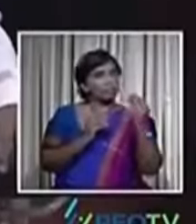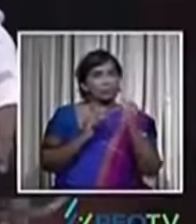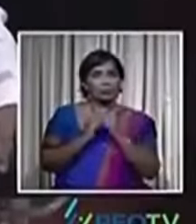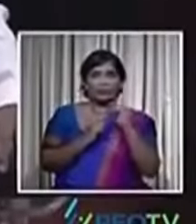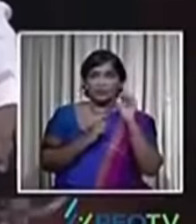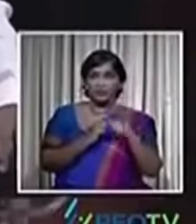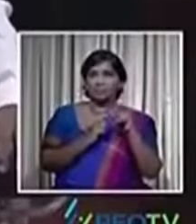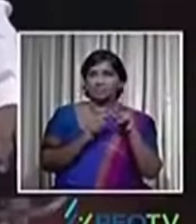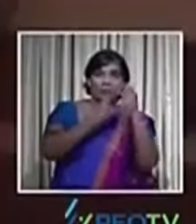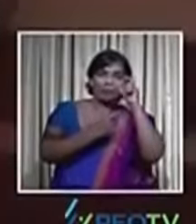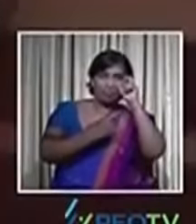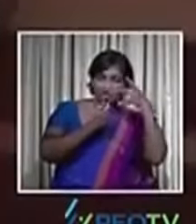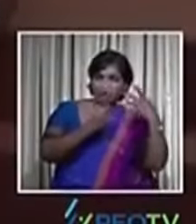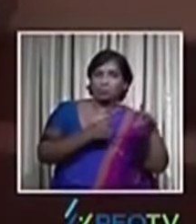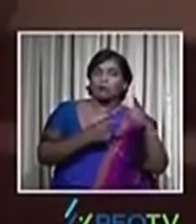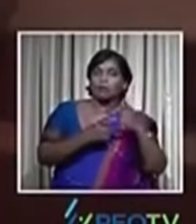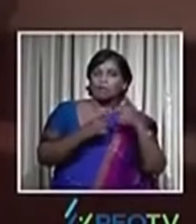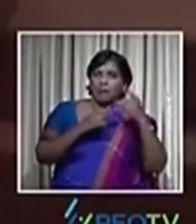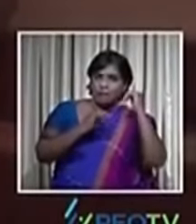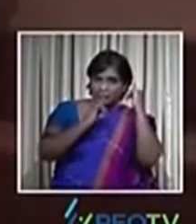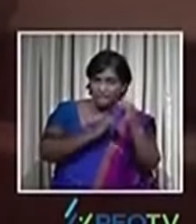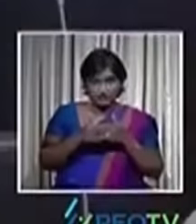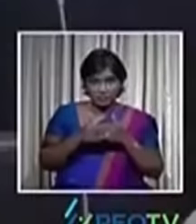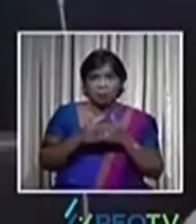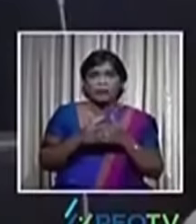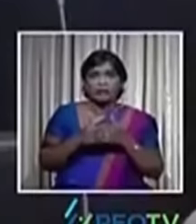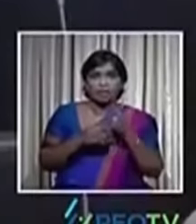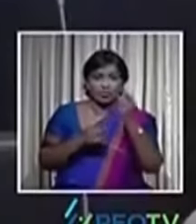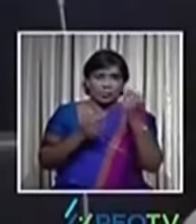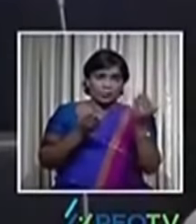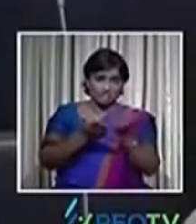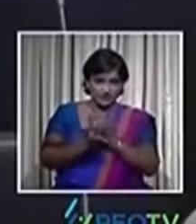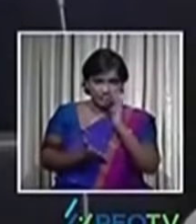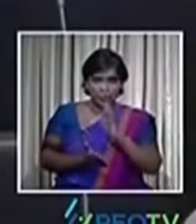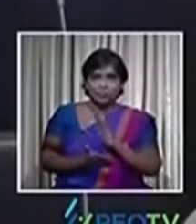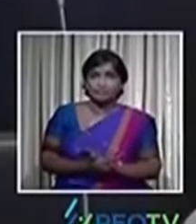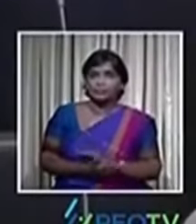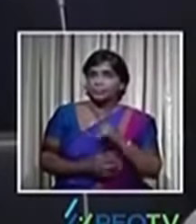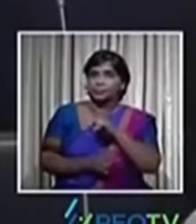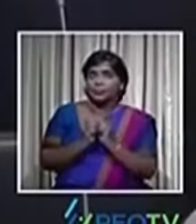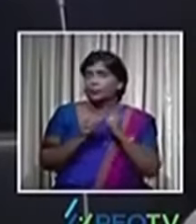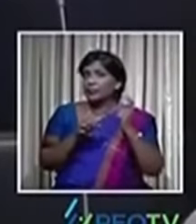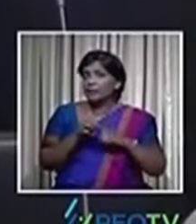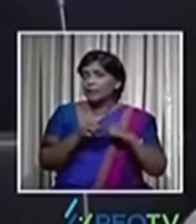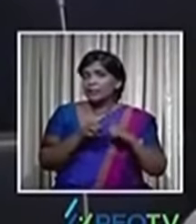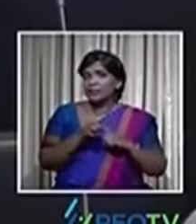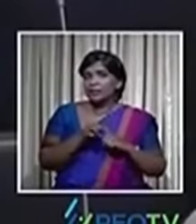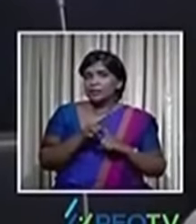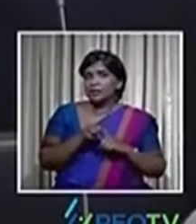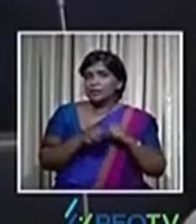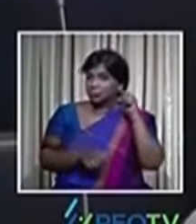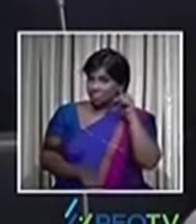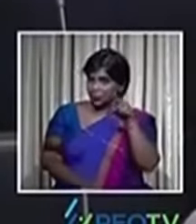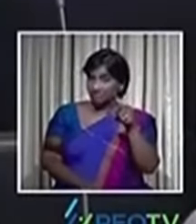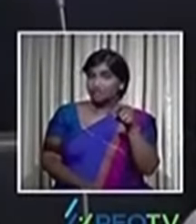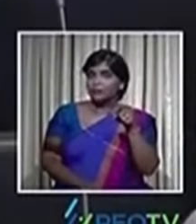இதேவேளை கிண்ணியாவில் இன்று இடம்பெற்ற துரதிருஷ்டவசமான சம்பவம் தொடர்பில் பாராளுமன்றத்திலும் கருத்து